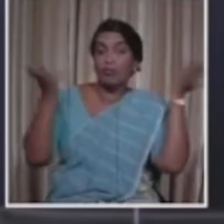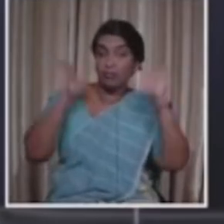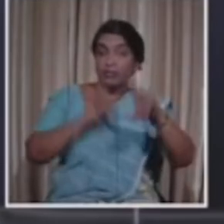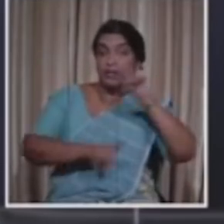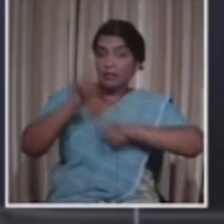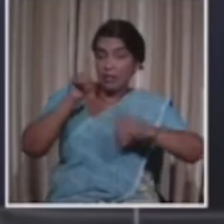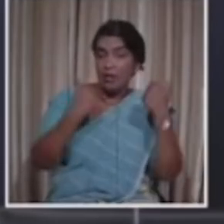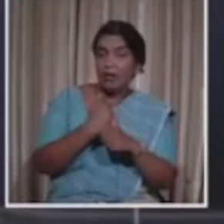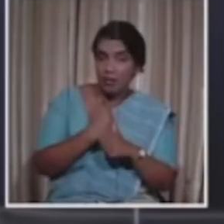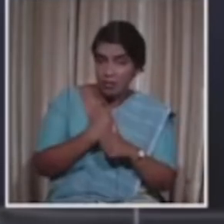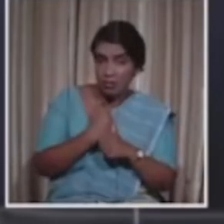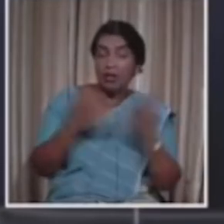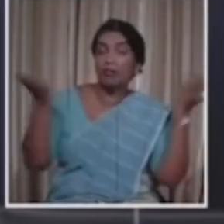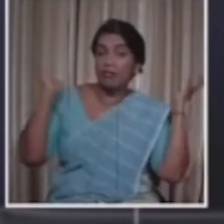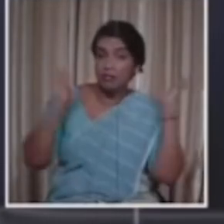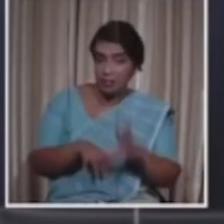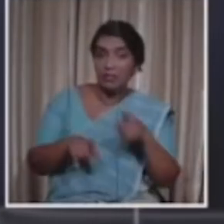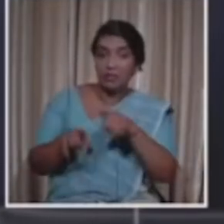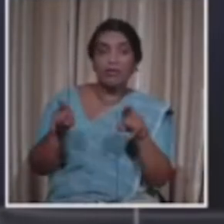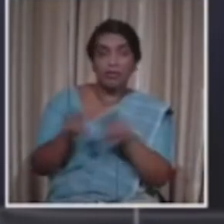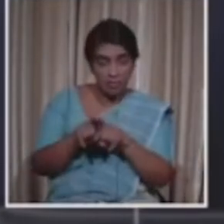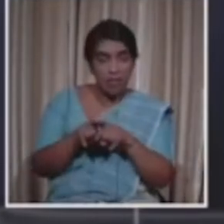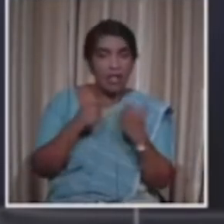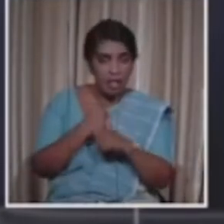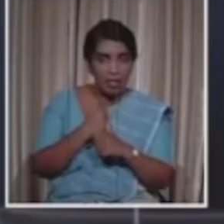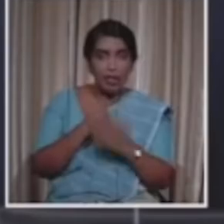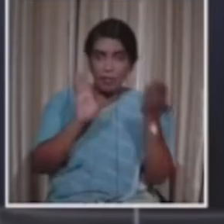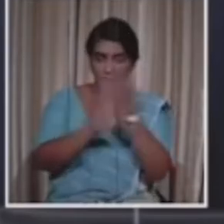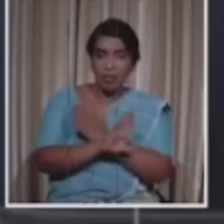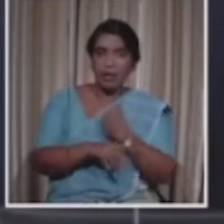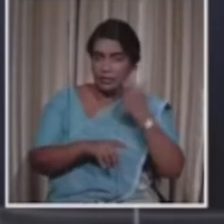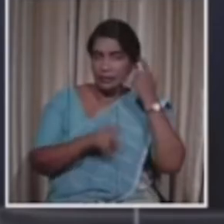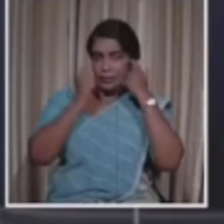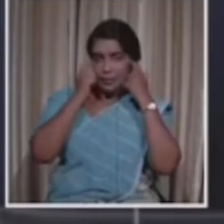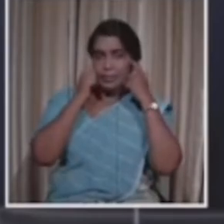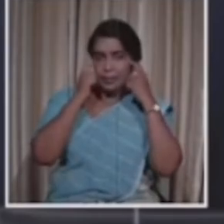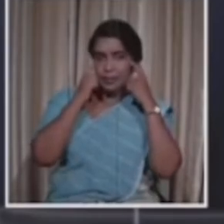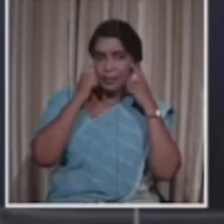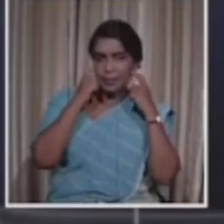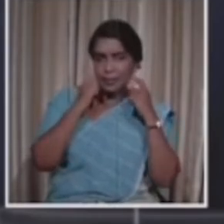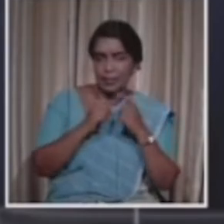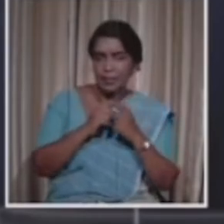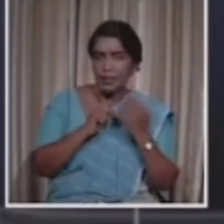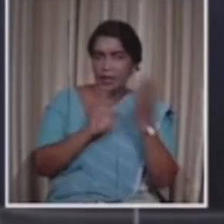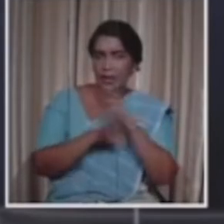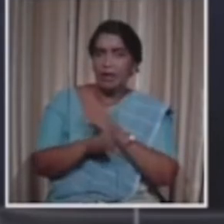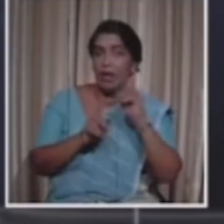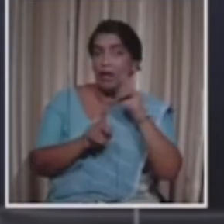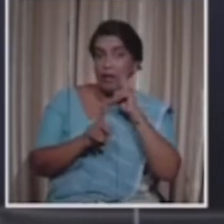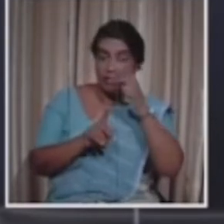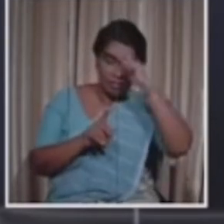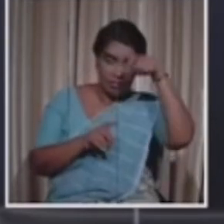හදන්න හඳවන්න එහෙම වුණා අහුගේ කාලේ අපිට මතකයි එදා රයිල් වික්‍රමසිංහ